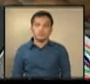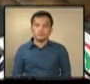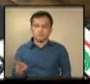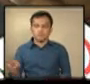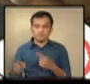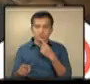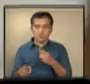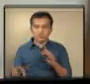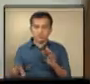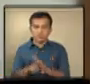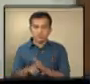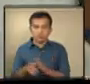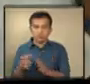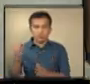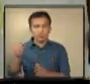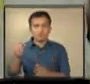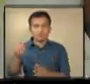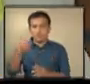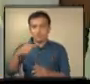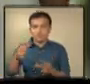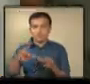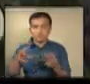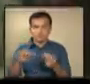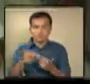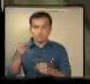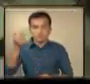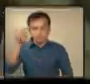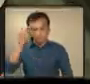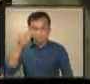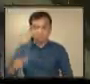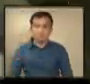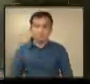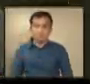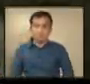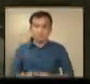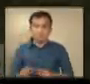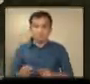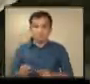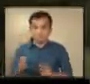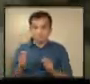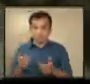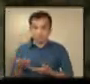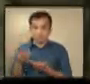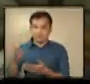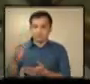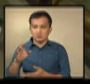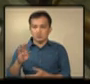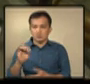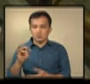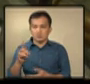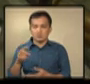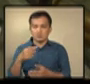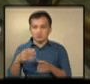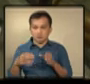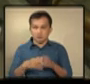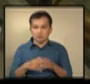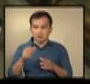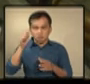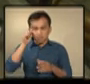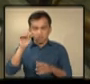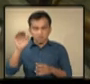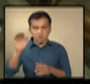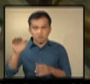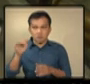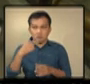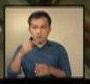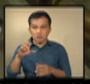na rin silang humawak ng anumang posisyon sa gobyerno. Pero agad naghain ng bond ang kampo ng mga Acosta, iaapela rin nila